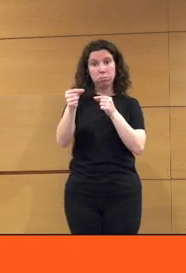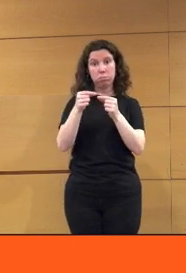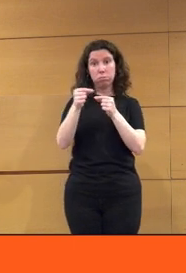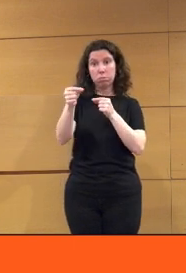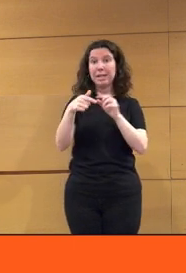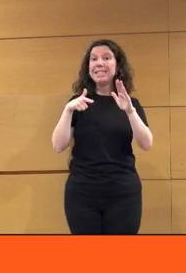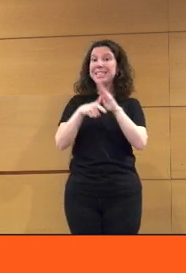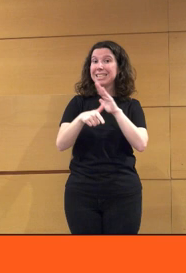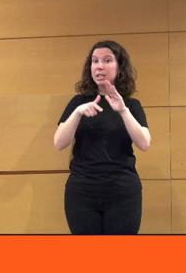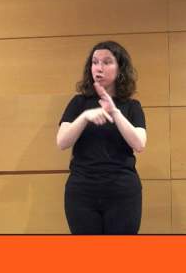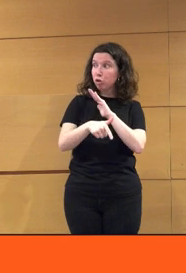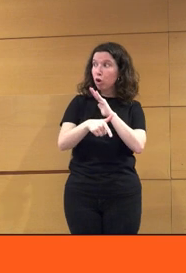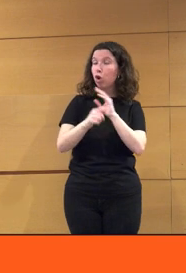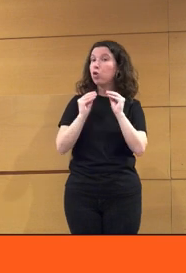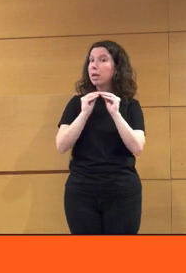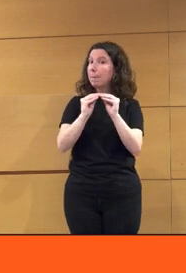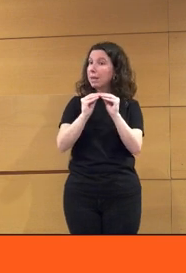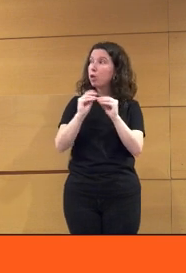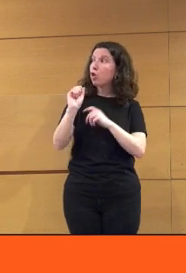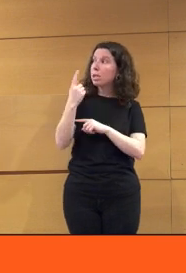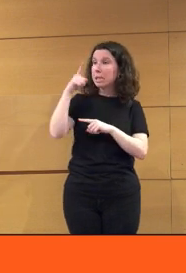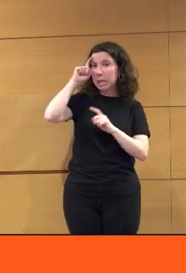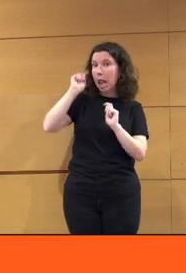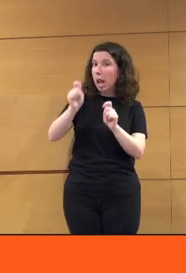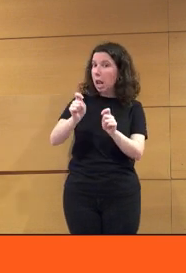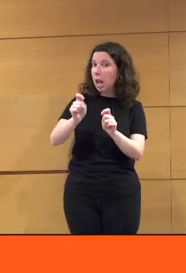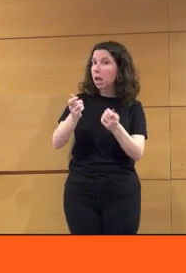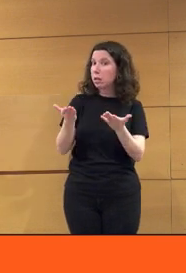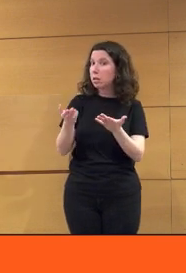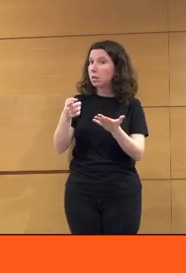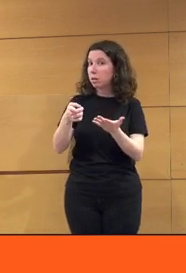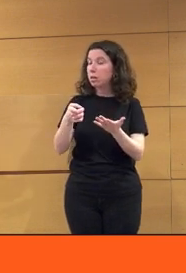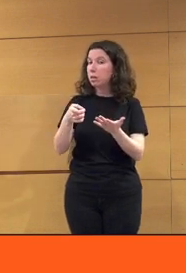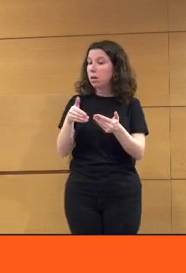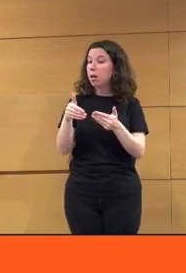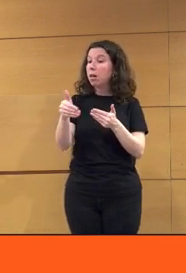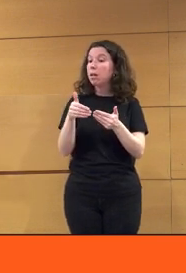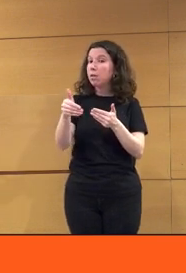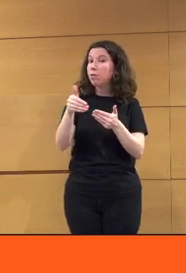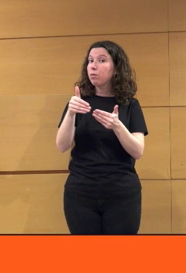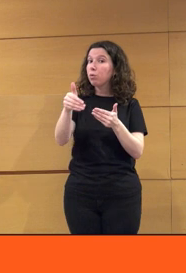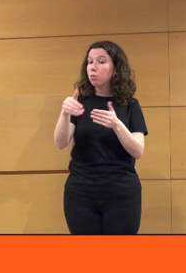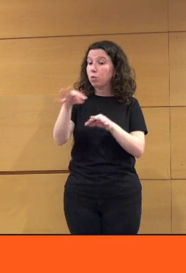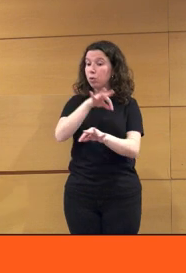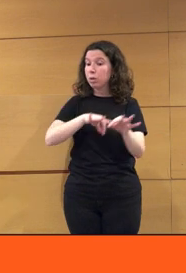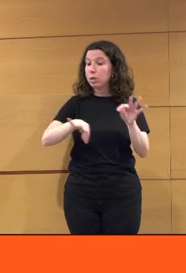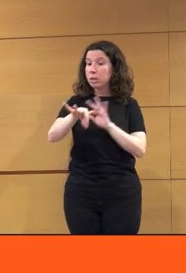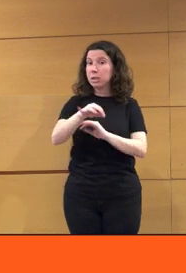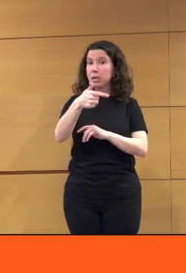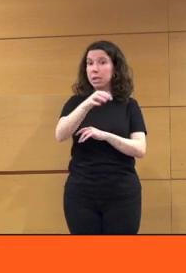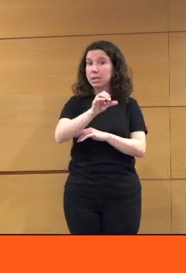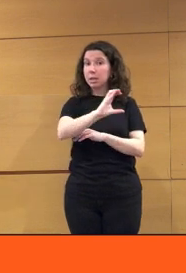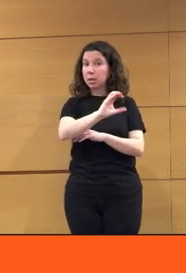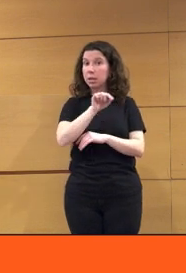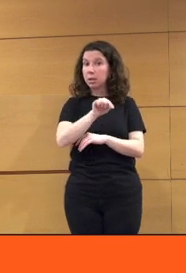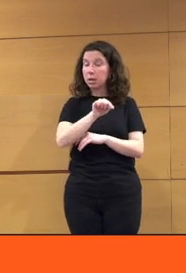gestor de tramitador digital, que substituirà en un futur a GECID, també